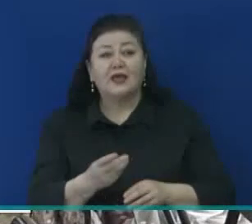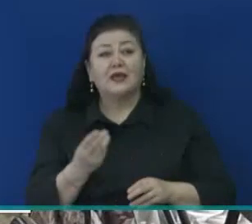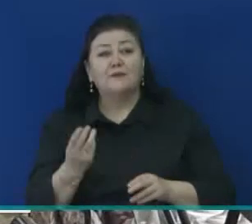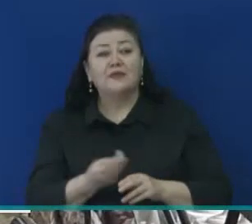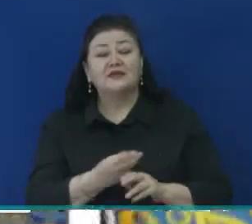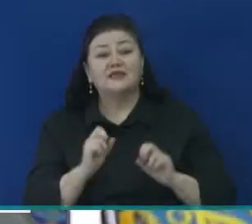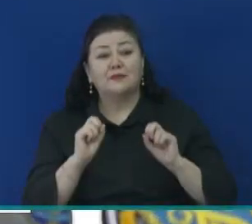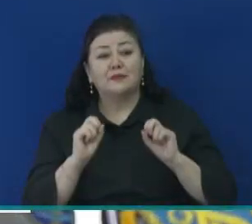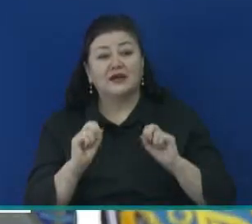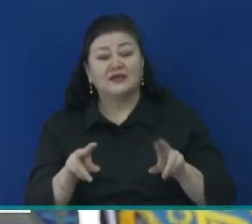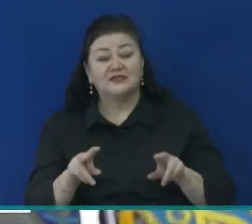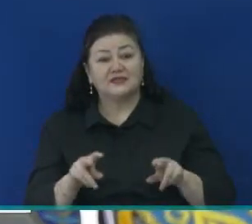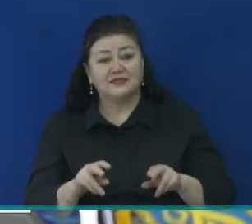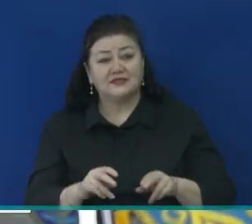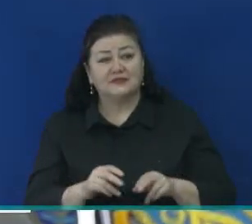даярлауға атсалысуда.